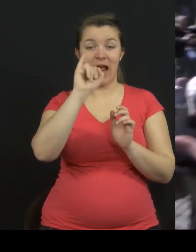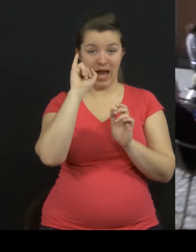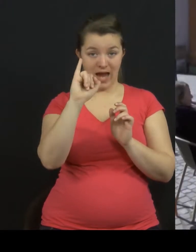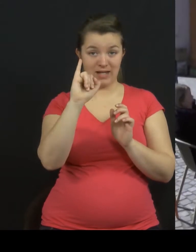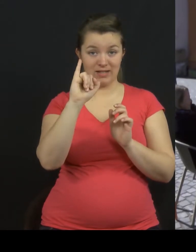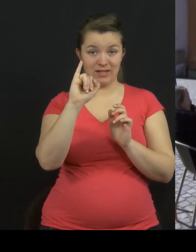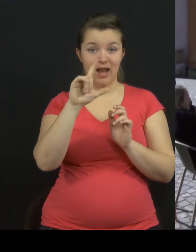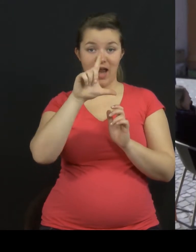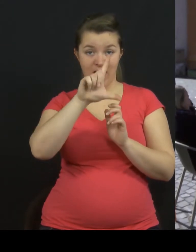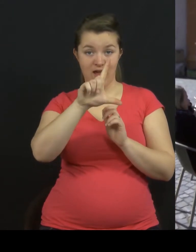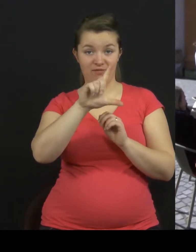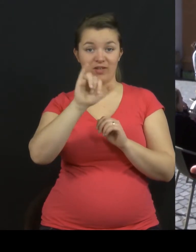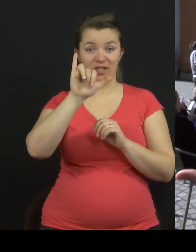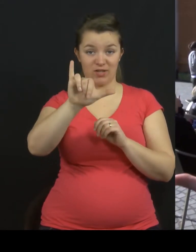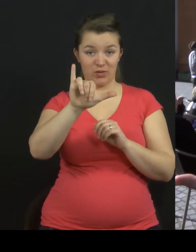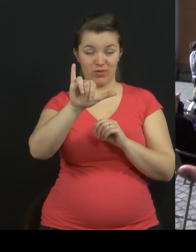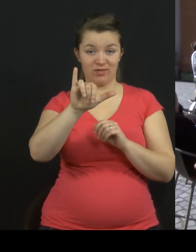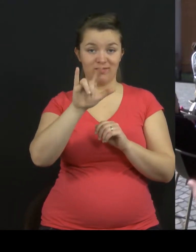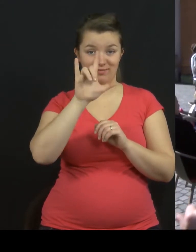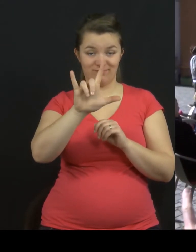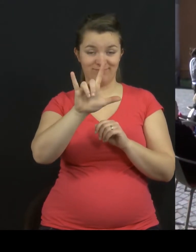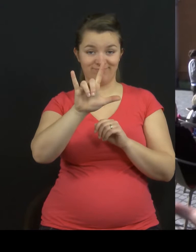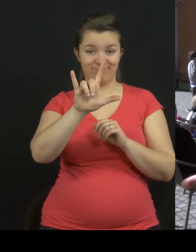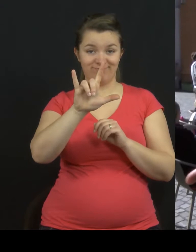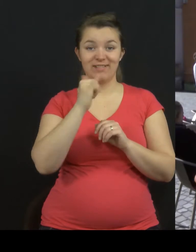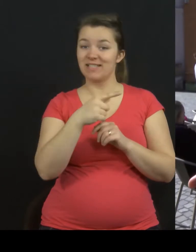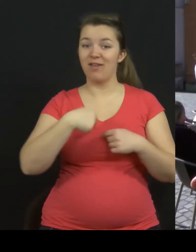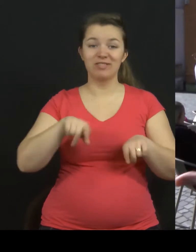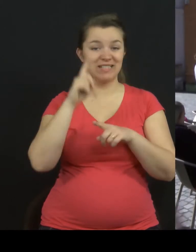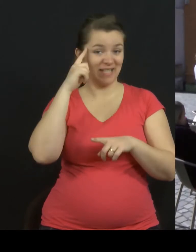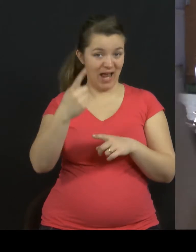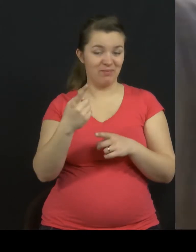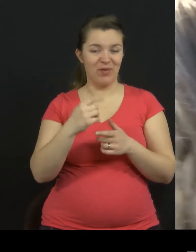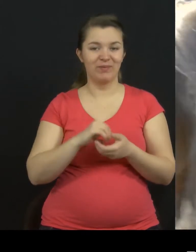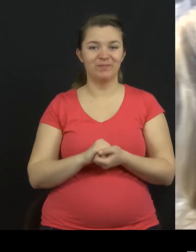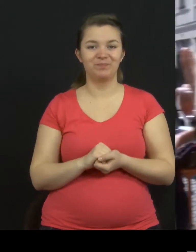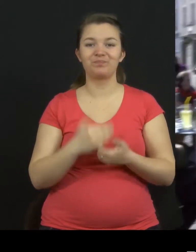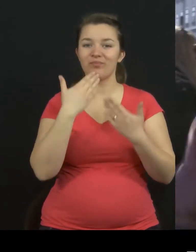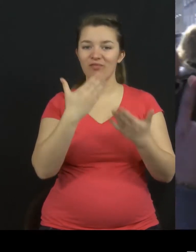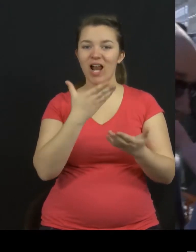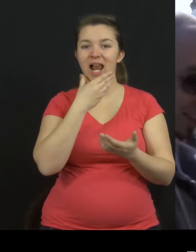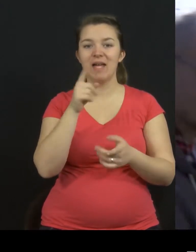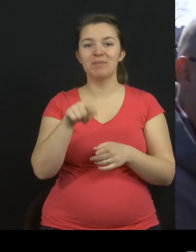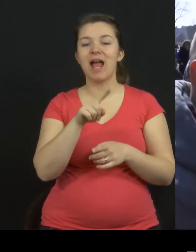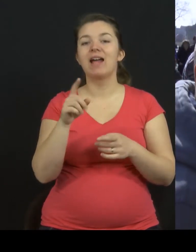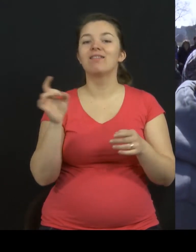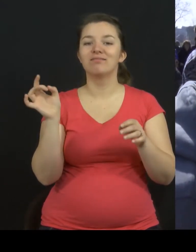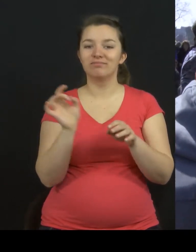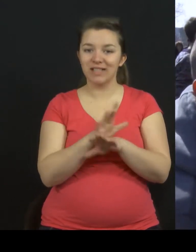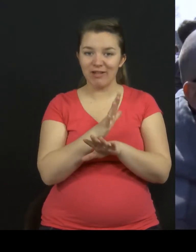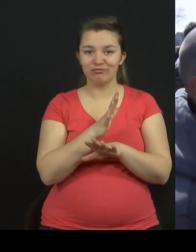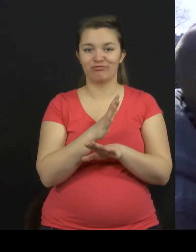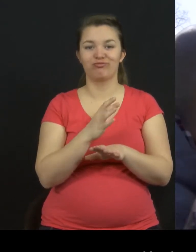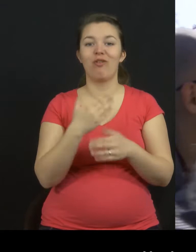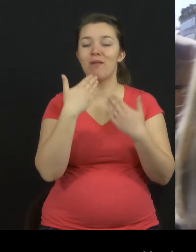Rock on. I love you. I love you. Zdaj vsi znamo, a ne? Hvala lepa, hvala